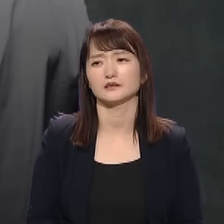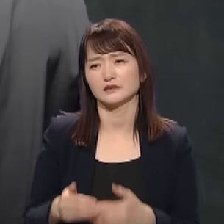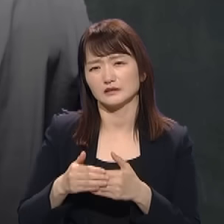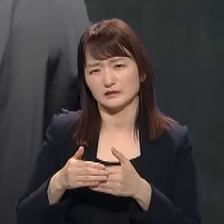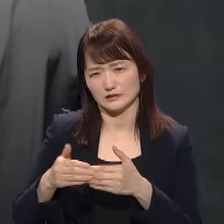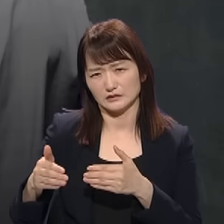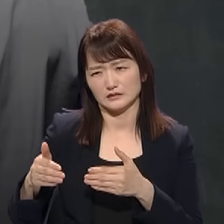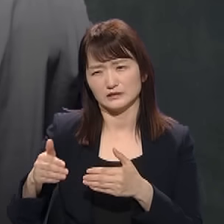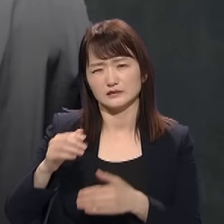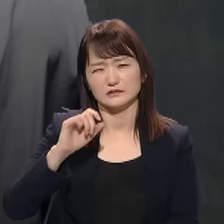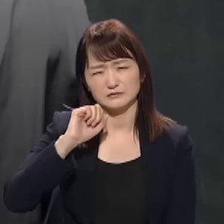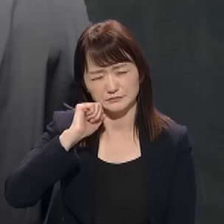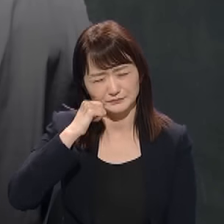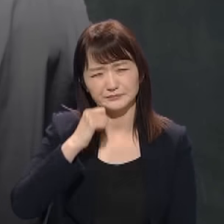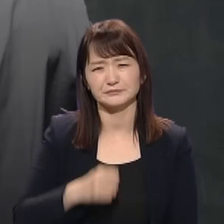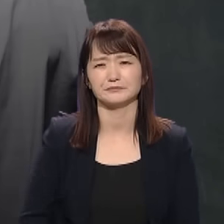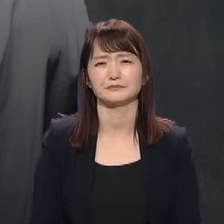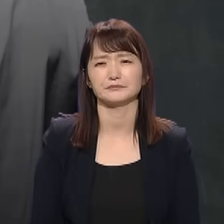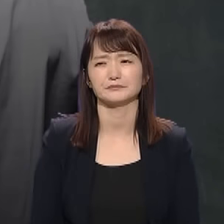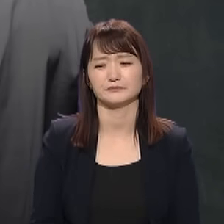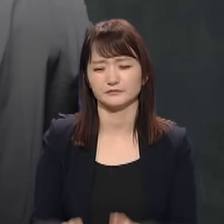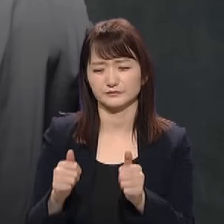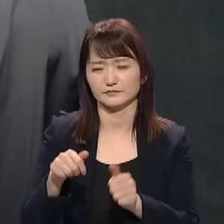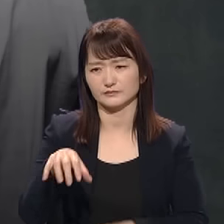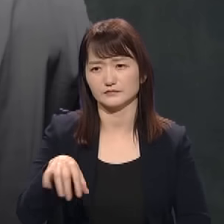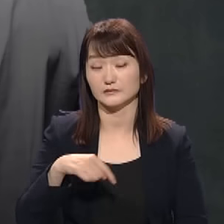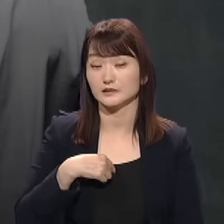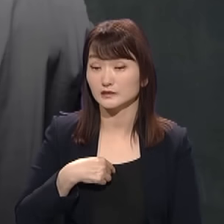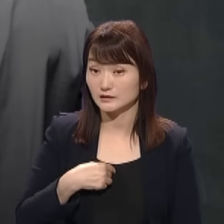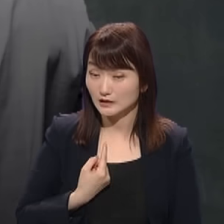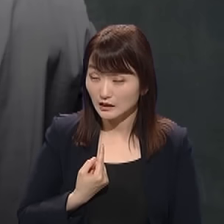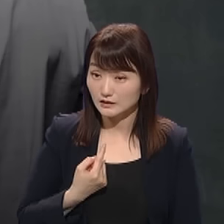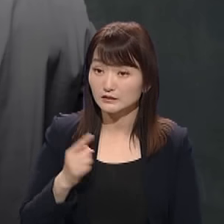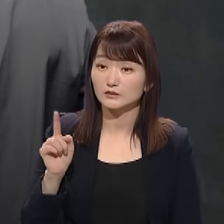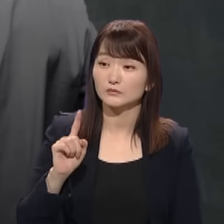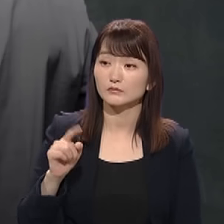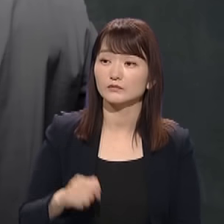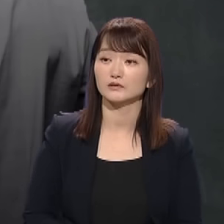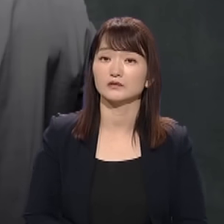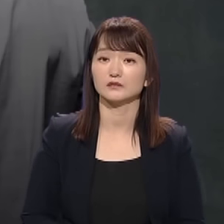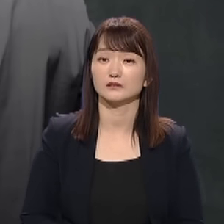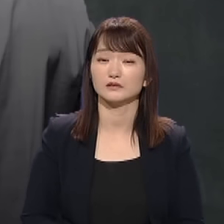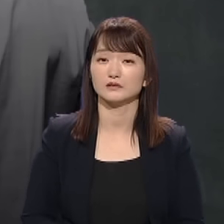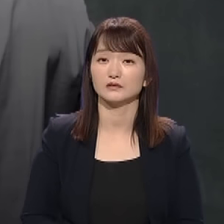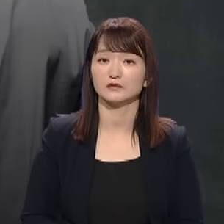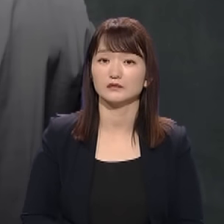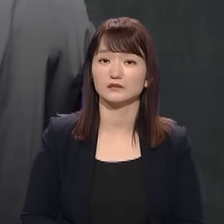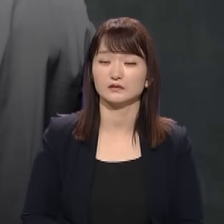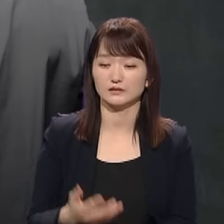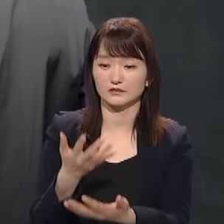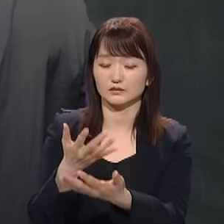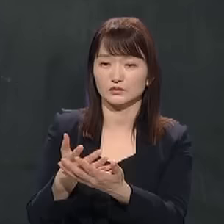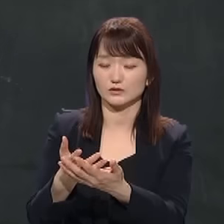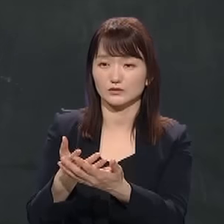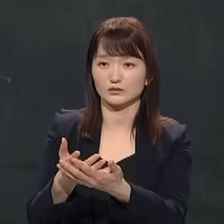과정조차도 평탄치는 않아요. 저 법정에서 절대로 자기는 뭐 호적에 빨간 줄 가는 거 자존심 상해서 못하겠다. 아니